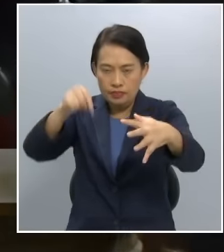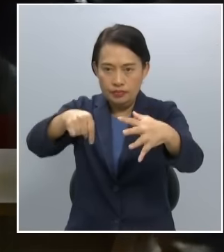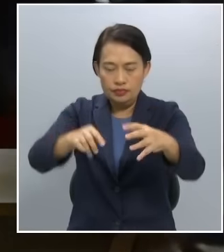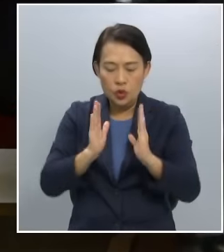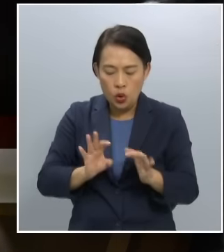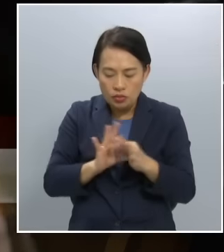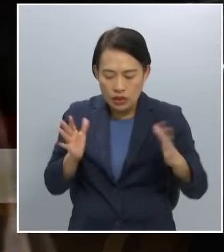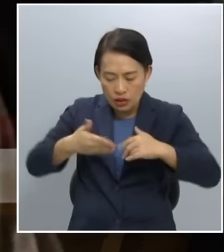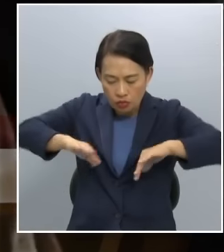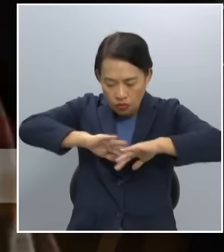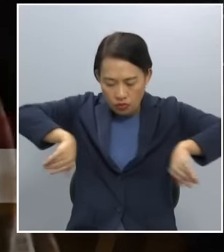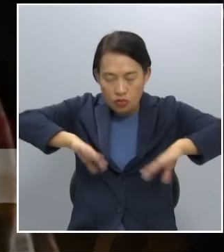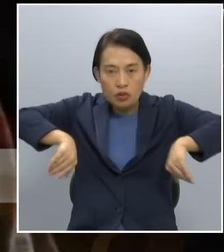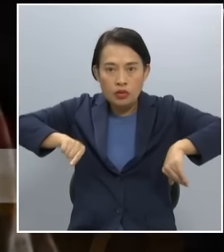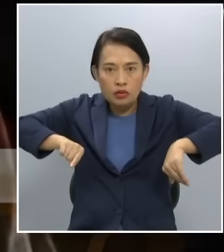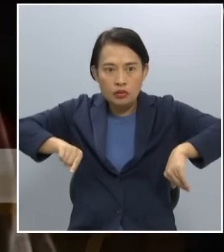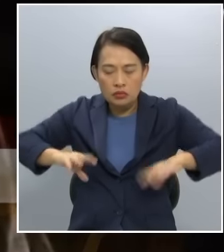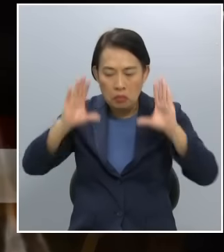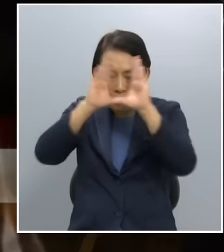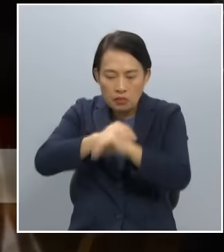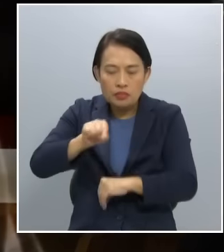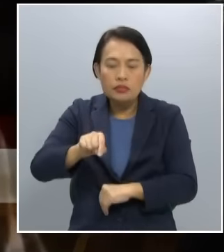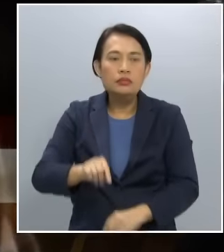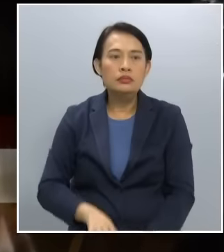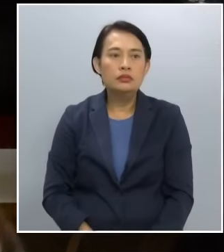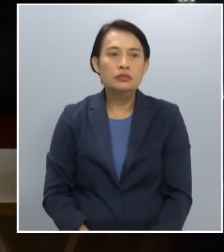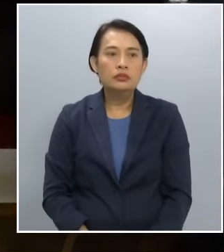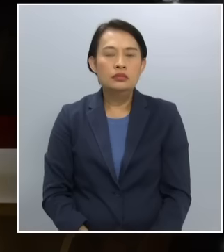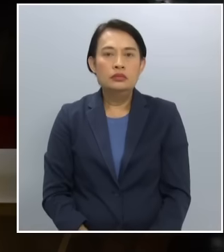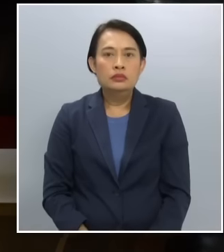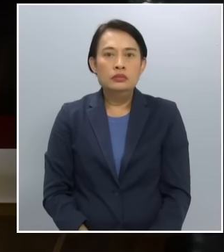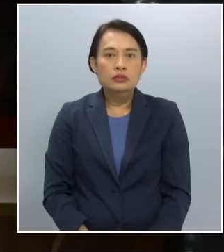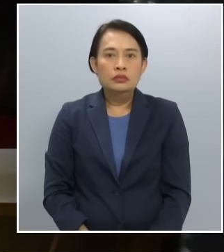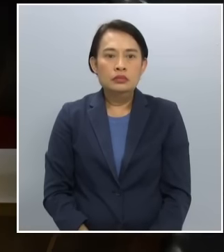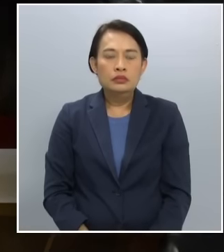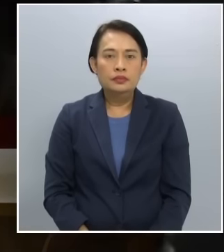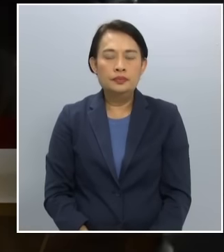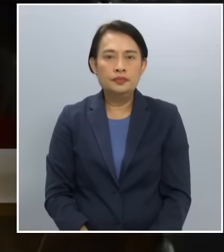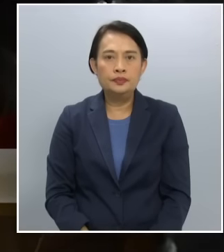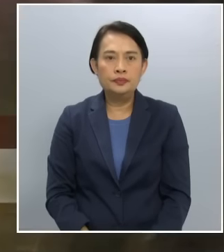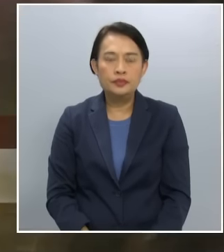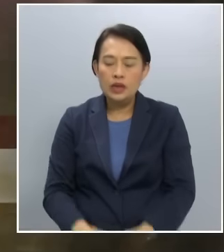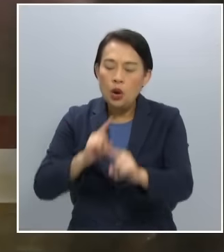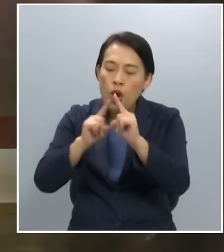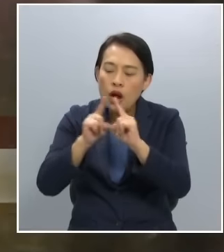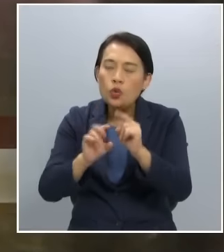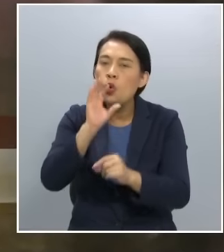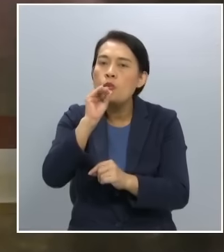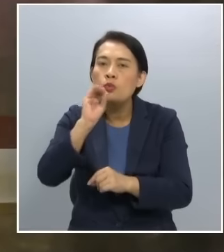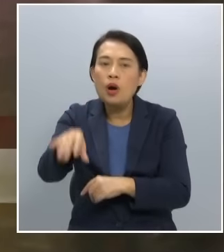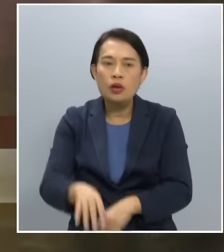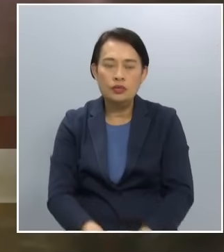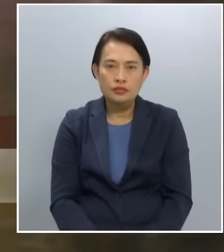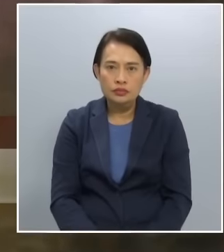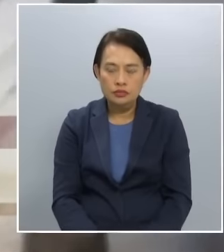ไม่เกี่ยวข้องออกมาในบรรยากาศมืดมิดถึงขนาดนั้นก็ตามทีระหว่างเกลี้ยกล่อมเจ้าหน้าที่ตรวจสอบกล้อง